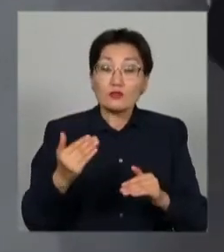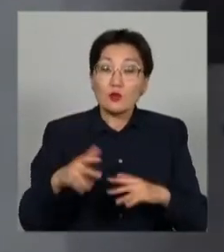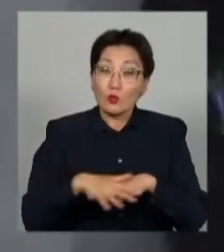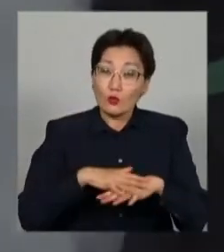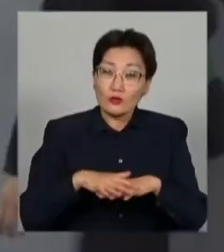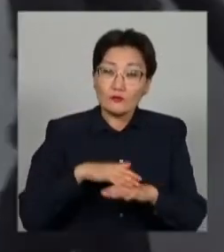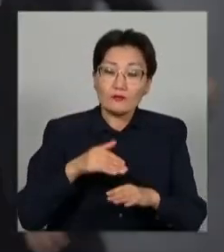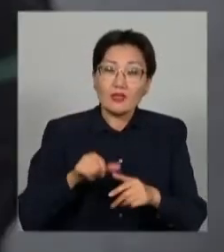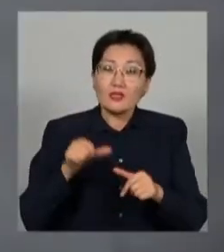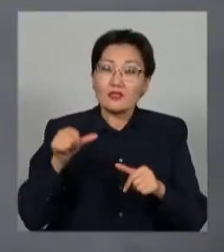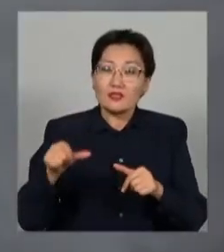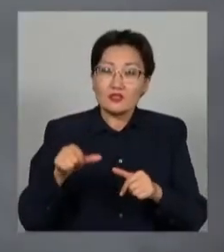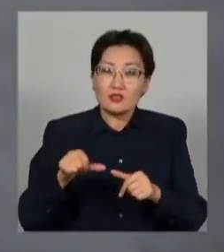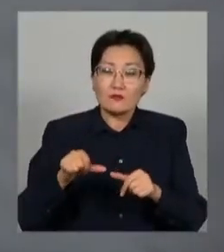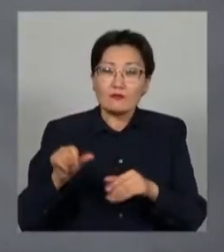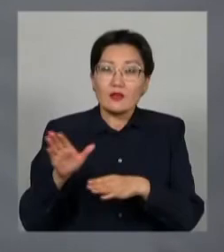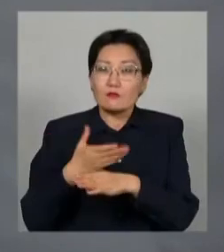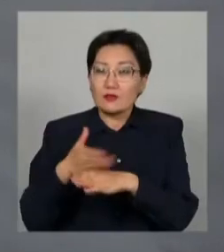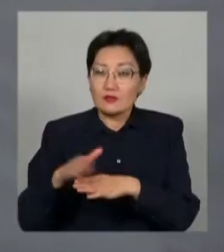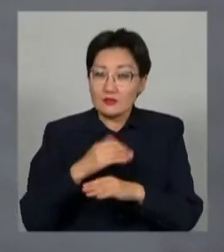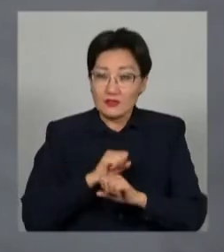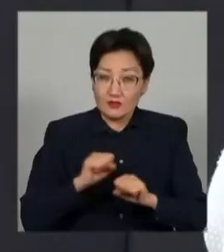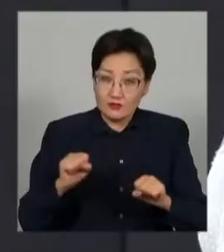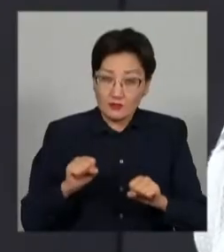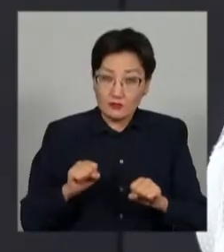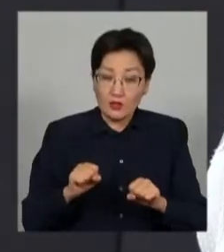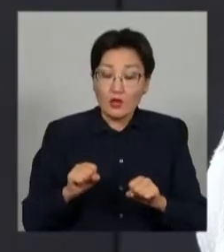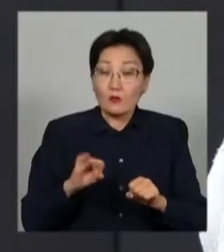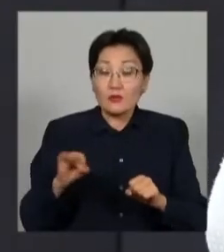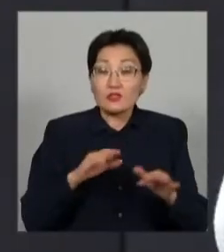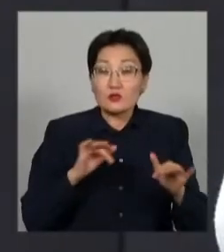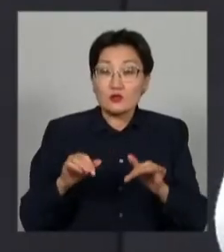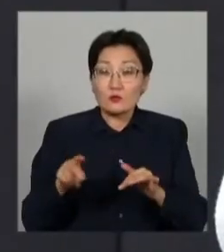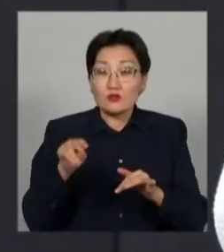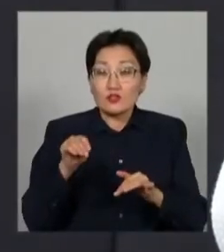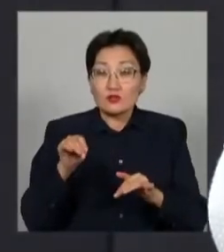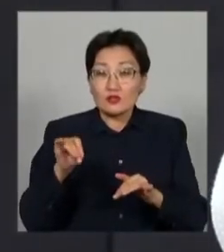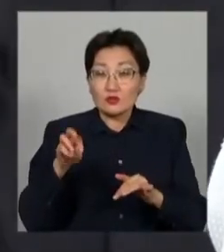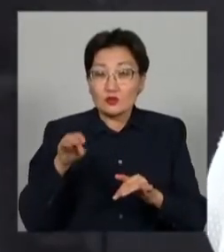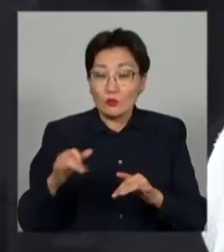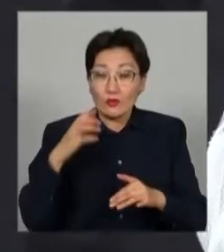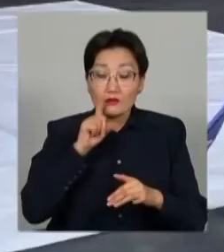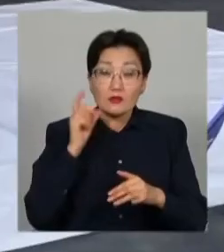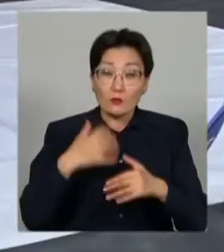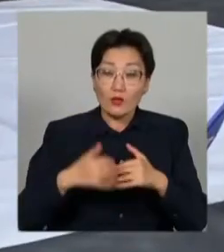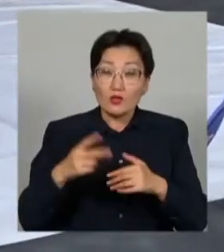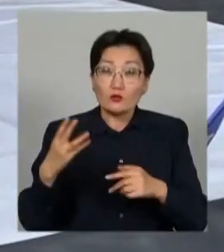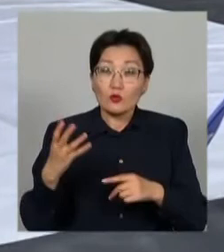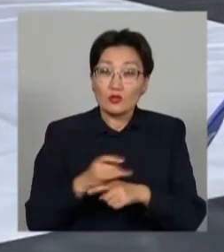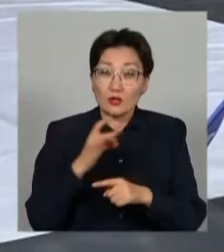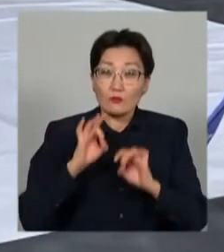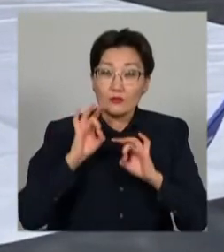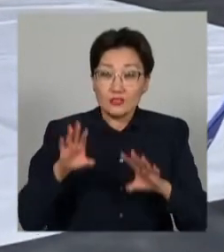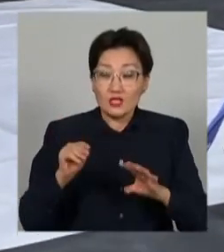қоғамнан ерекшелеп, оларды бөлек үйде ұстағаннан ештеңе ұмытпаймыз. Одан бөлек шараға джиу-джитсудан жасөспірімдер арасында 4 дүркін әлем чемпионы